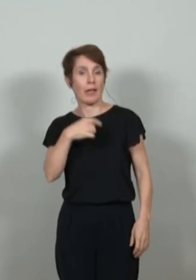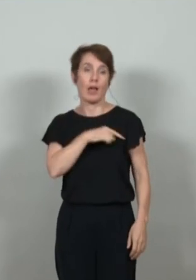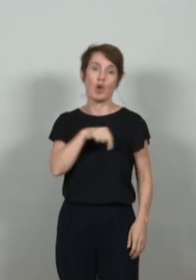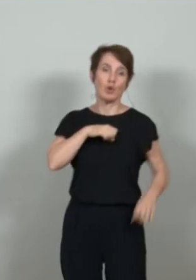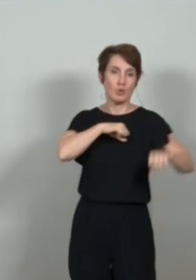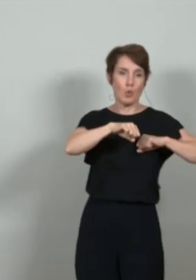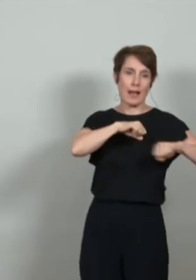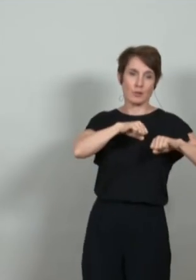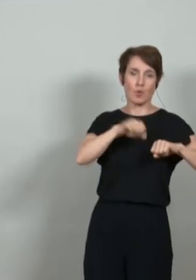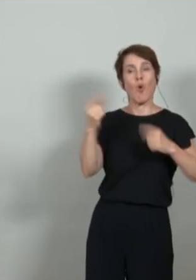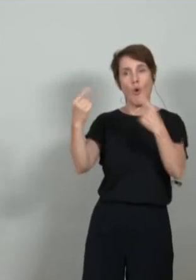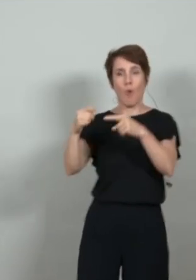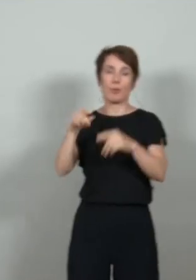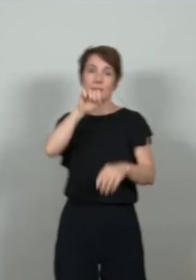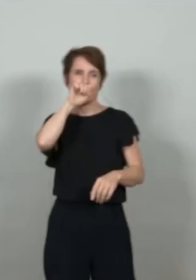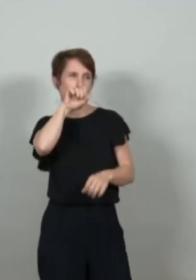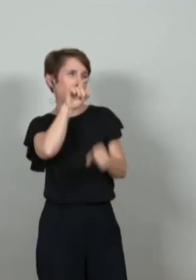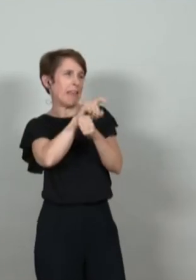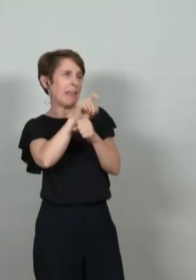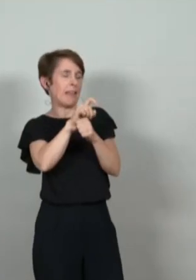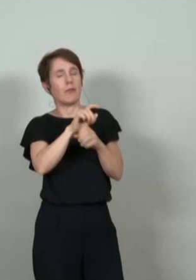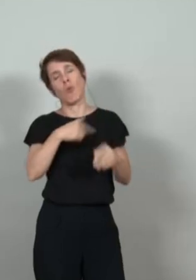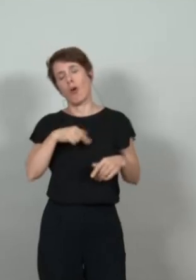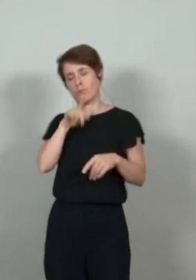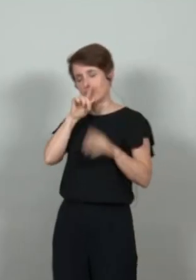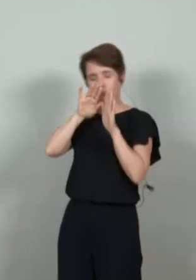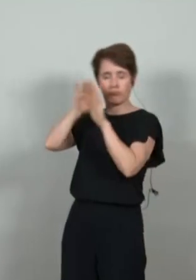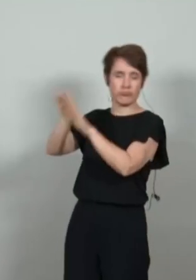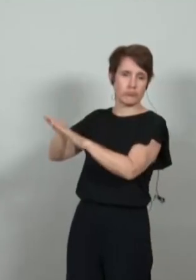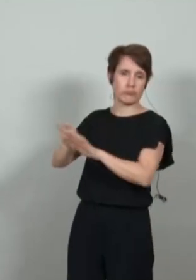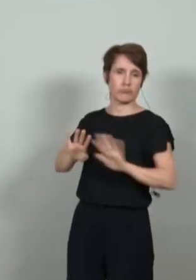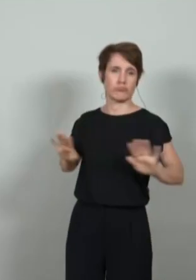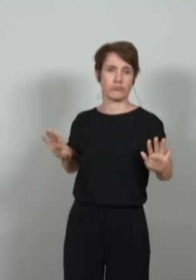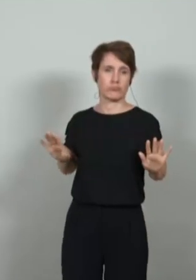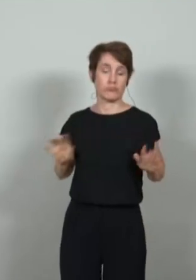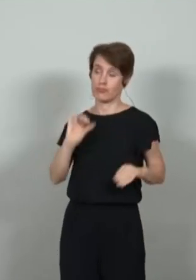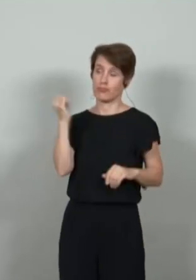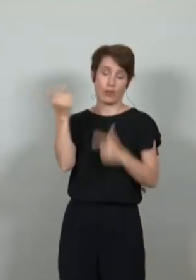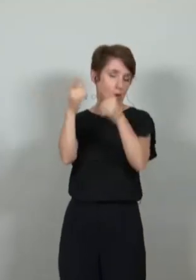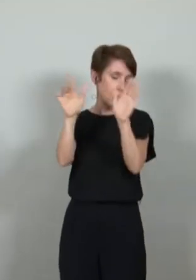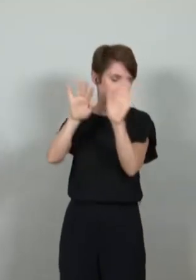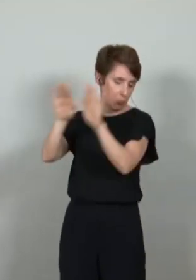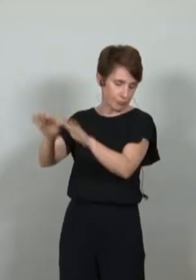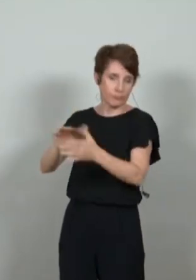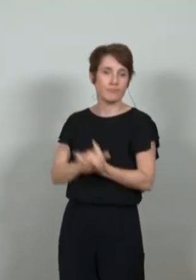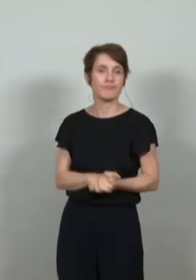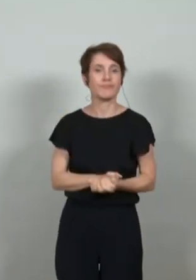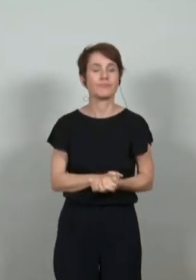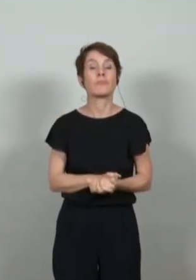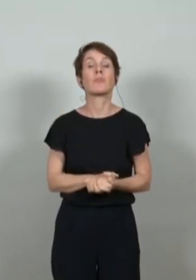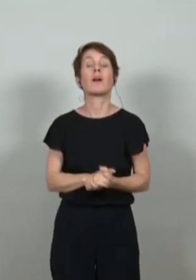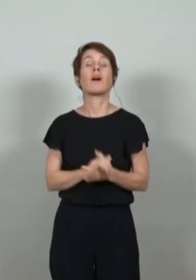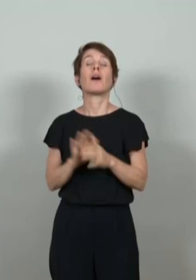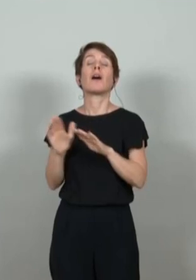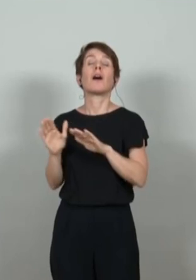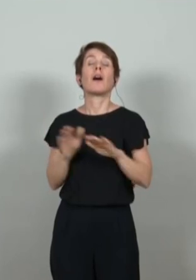sont dans le commentaire mais je veux pas commenter les commentaires je les laisse à l'appréciation de de chacun simplement sur la question de